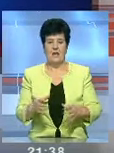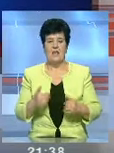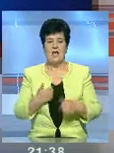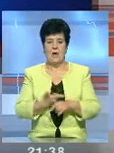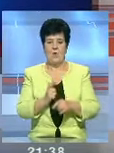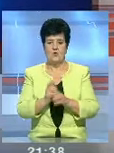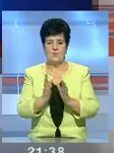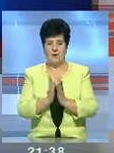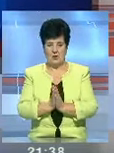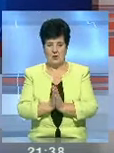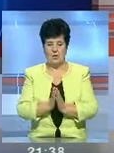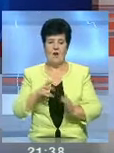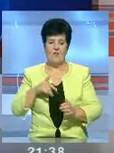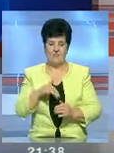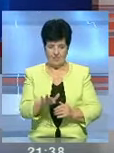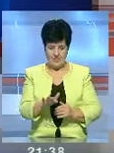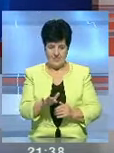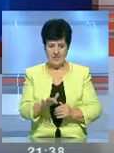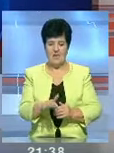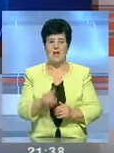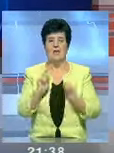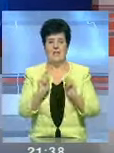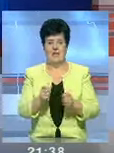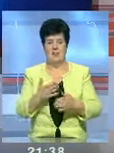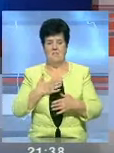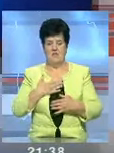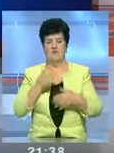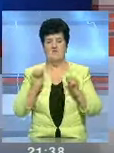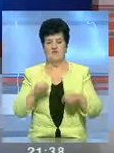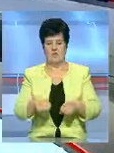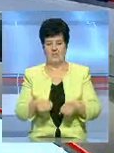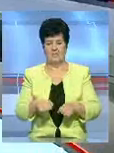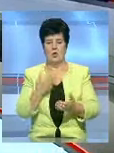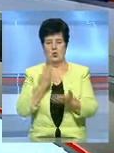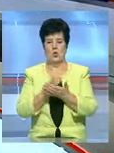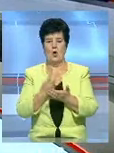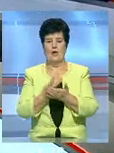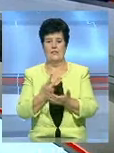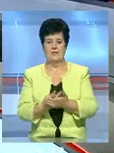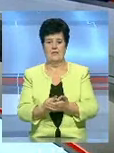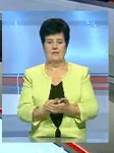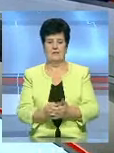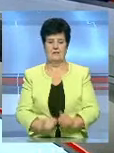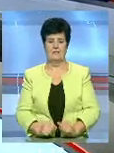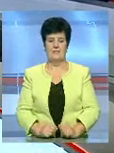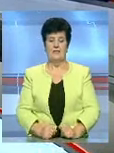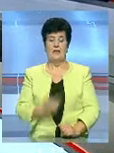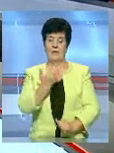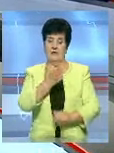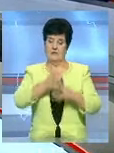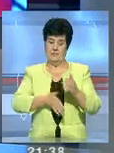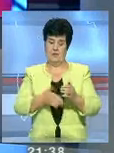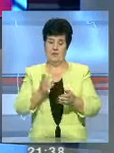прошу выйти 30 ноября, дать мне шанс доказать вам, что Домнule, мы можем жить. Домнule, timpul dumneavoastră a expirat. Vă mulțumim și o